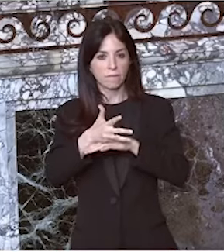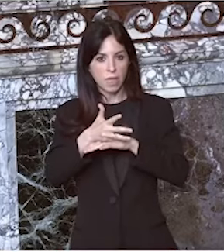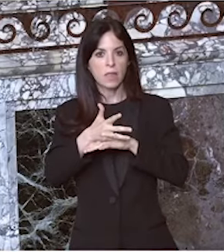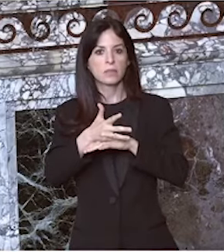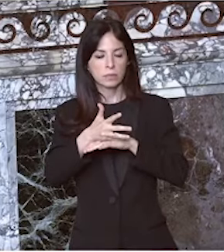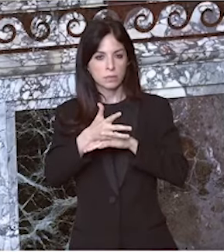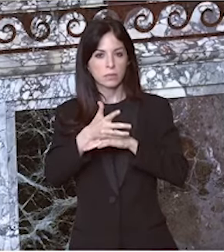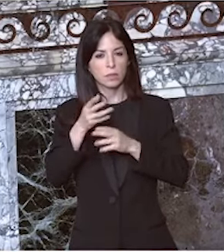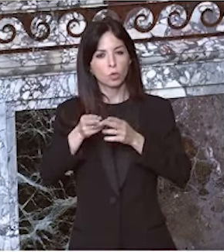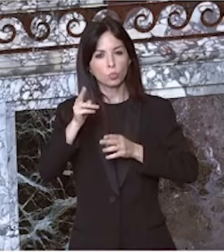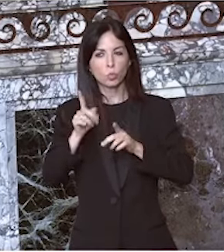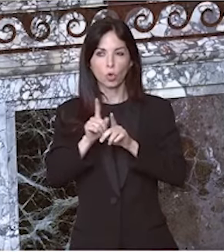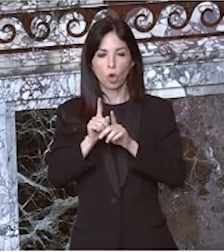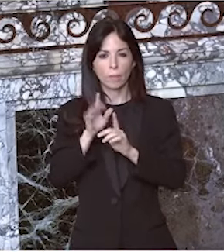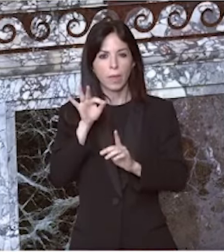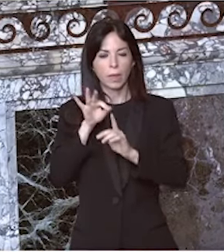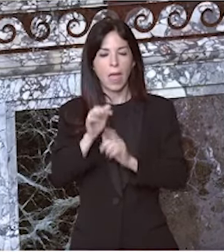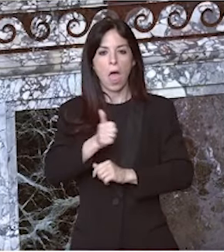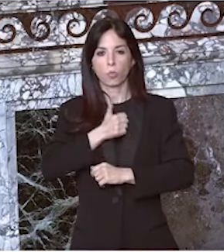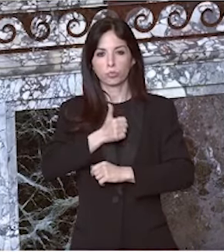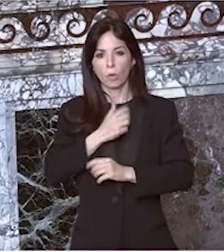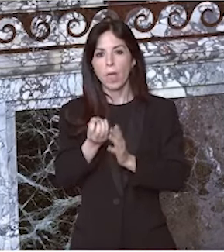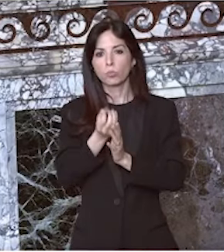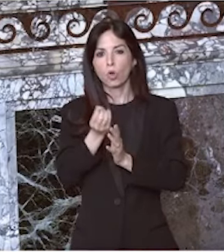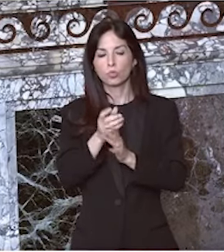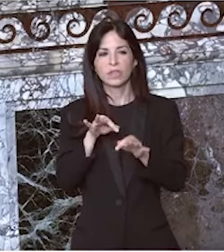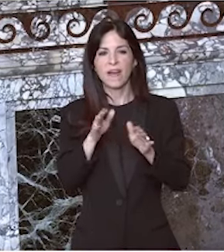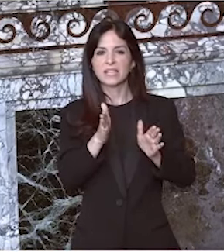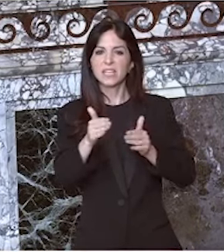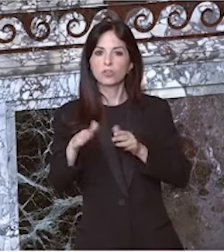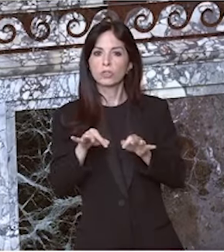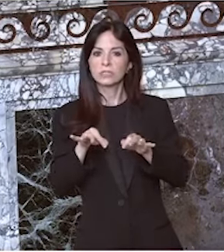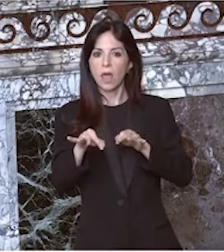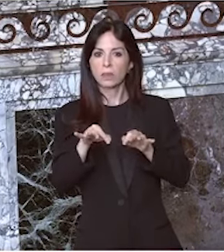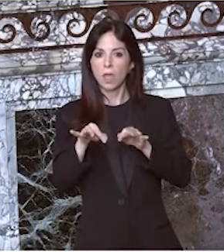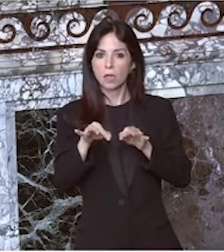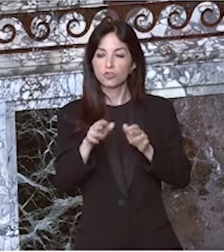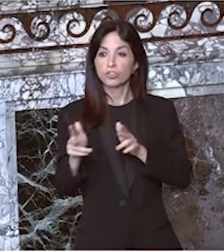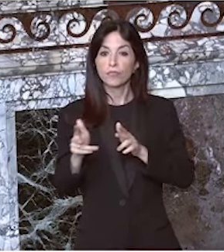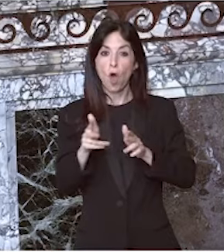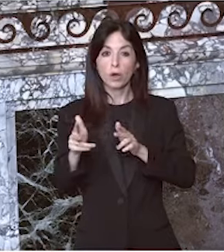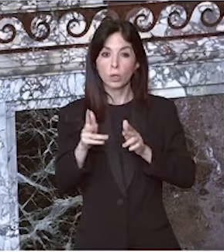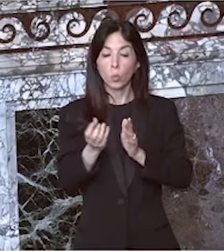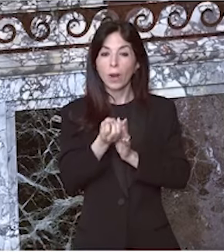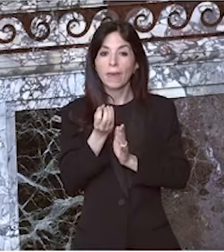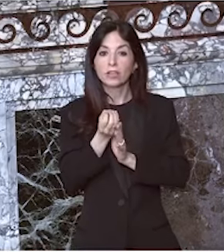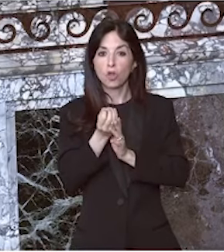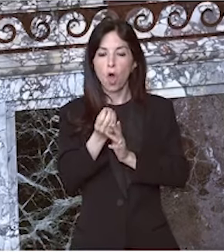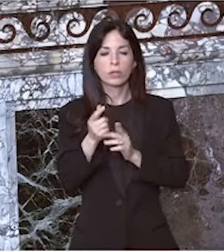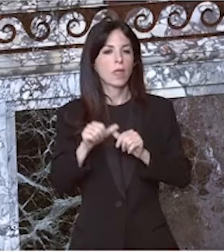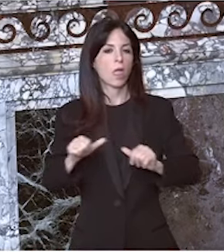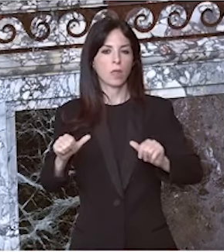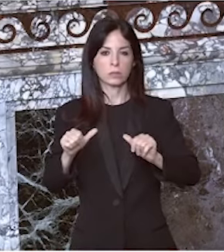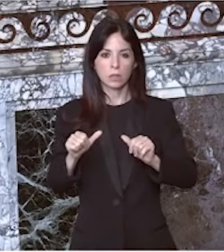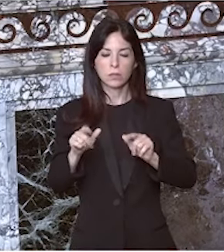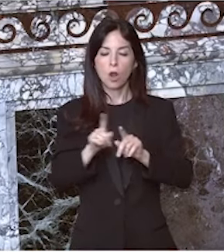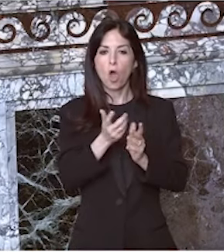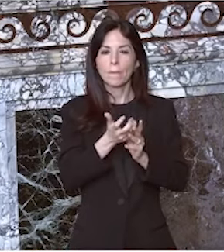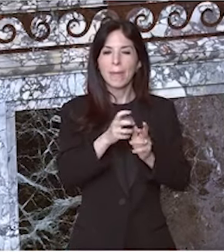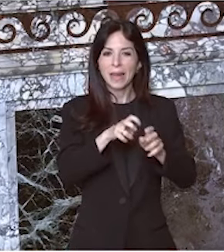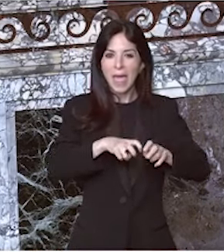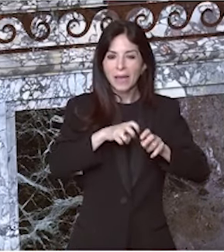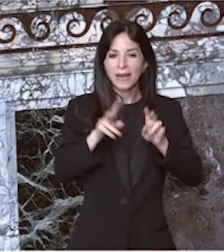ad acquisire autonomia produttiva in settori strategici e a diversificare le forniture di risorse essenziali, quali beni